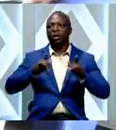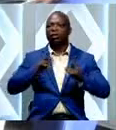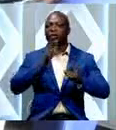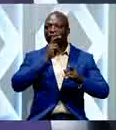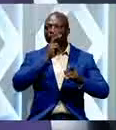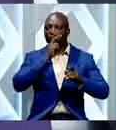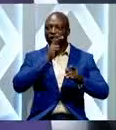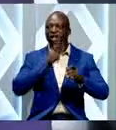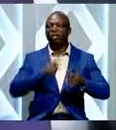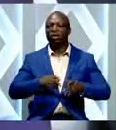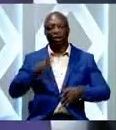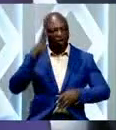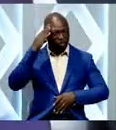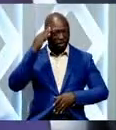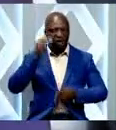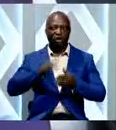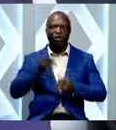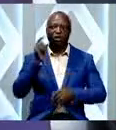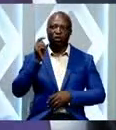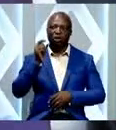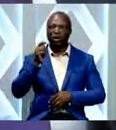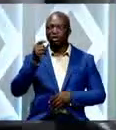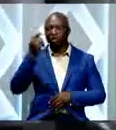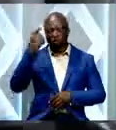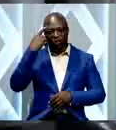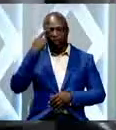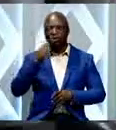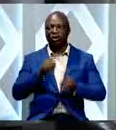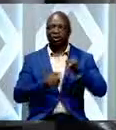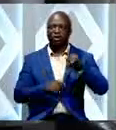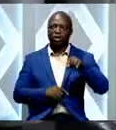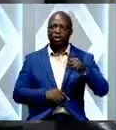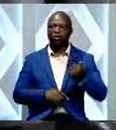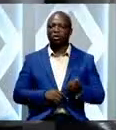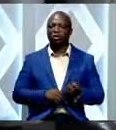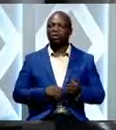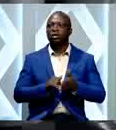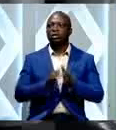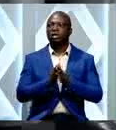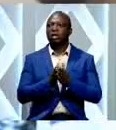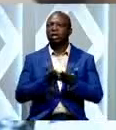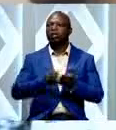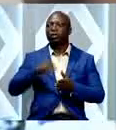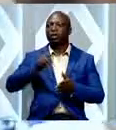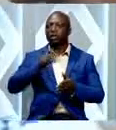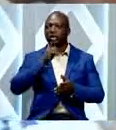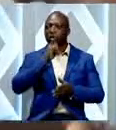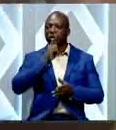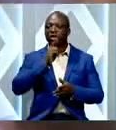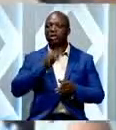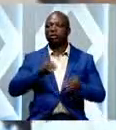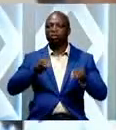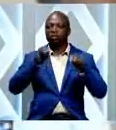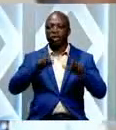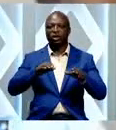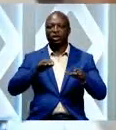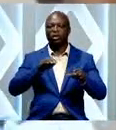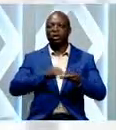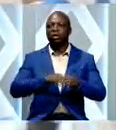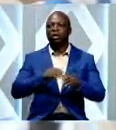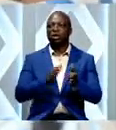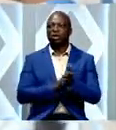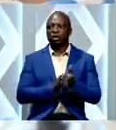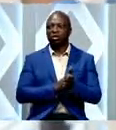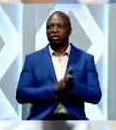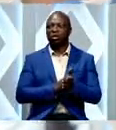vivier d'expériences et de témoignages pour les jeunes. C'est un livre qui mérite d'être mis dans les écoles,